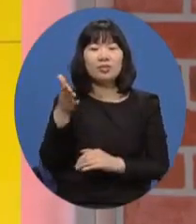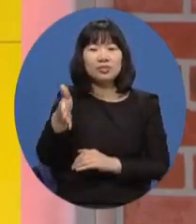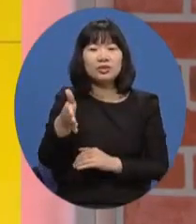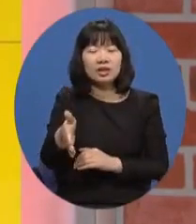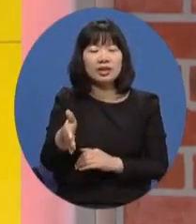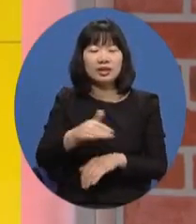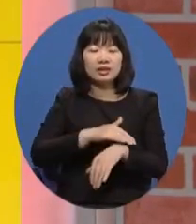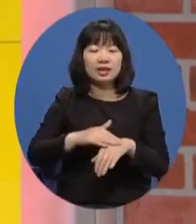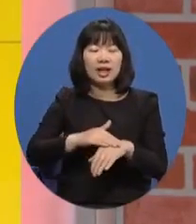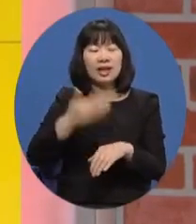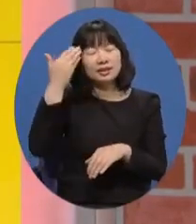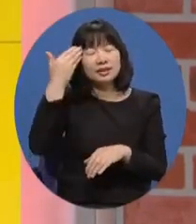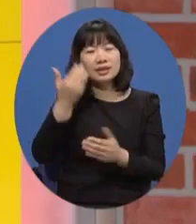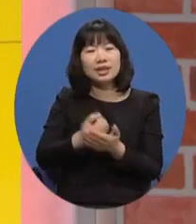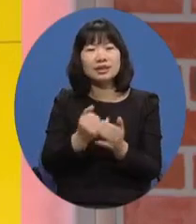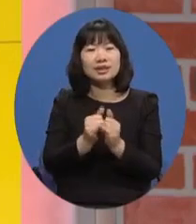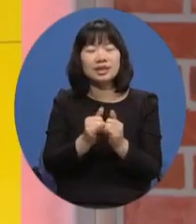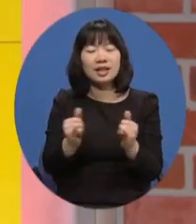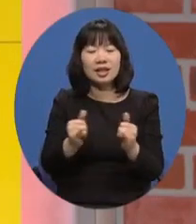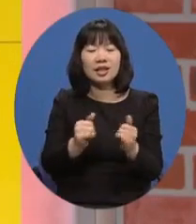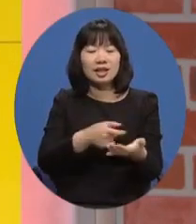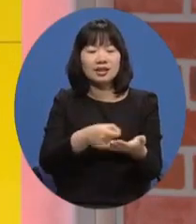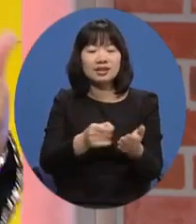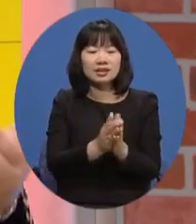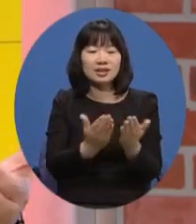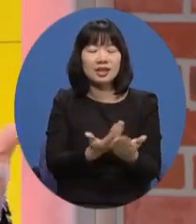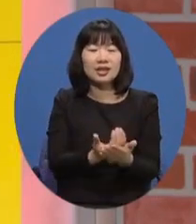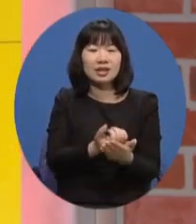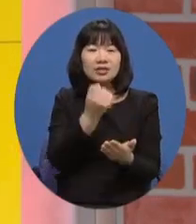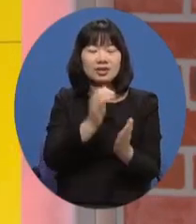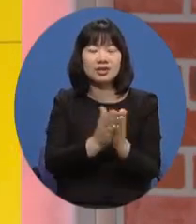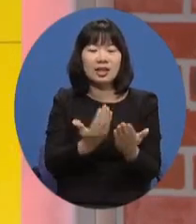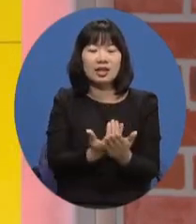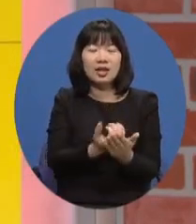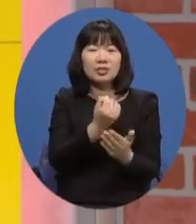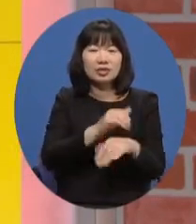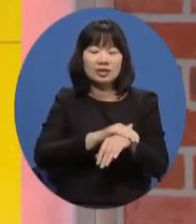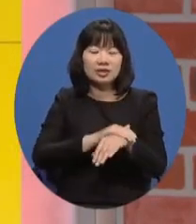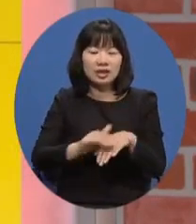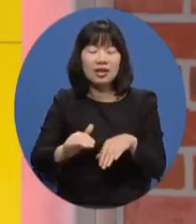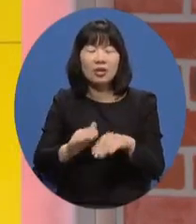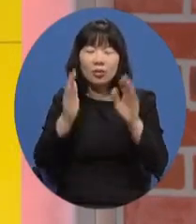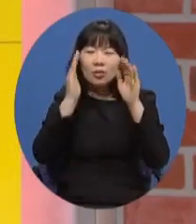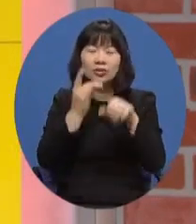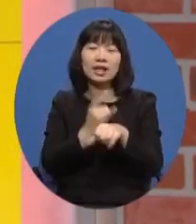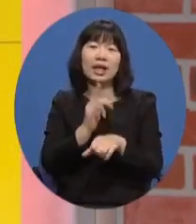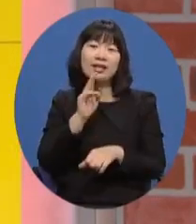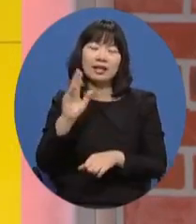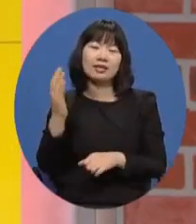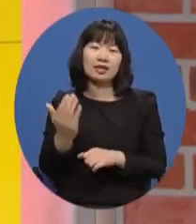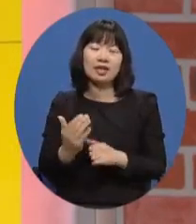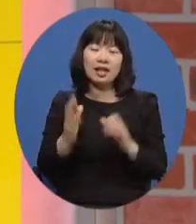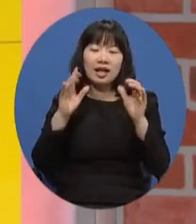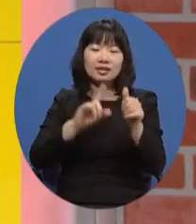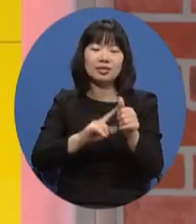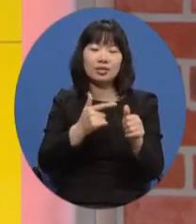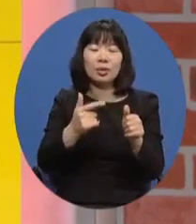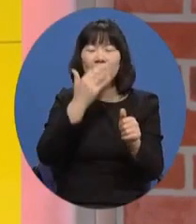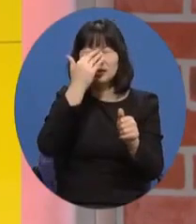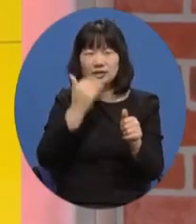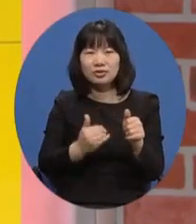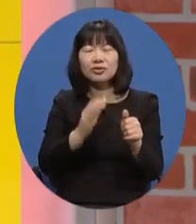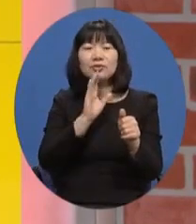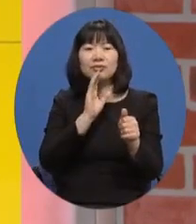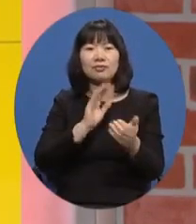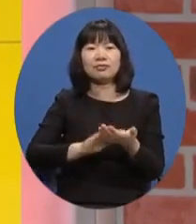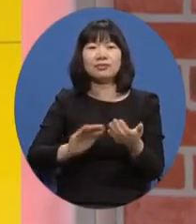분야에 제대로 된 지식을 가진 사람이 쓴 책을 가지고 그 책으로 된걸 갖고 제대로 된 공부를 해내야 되는데 아이들이 이걸 너무 지루해